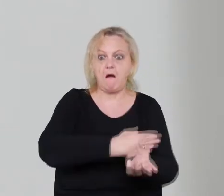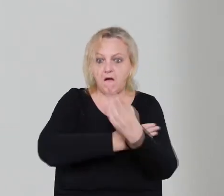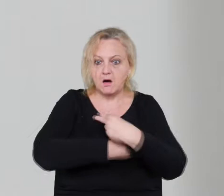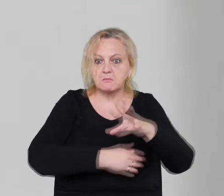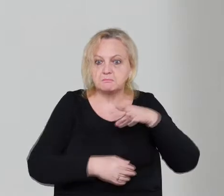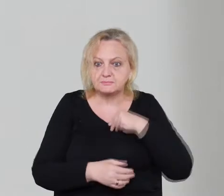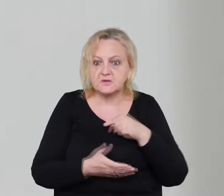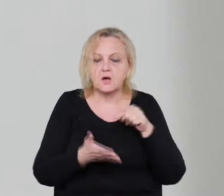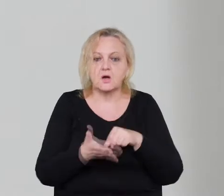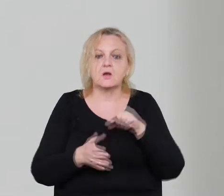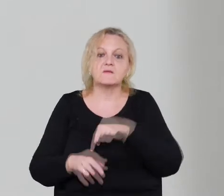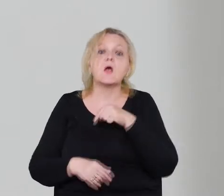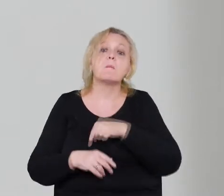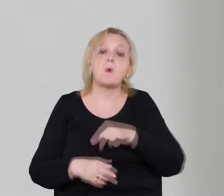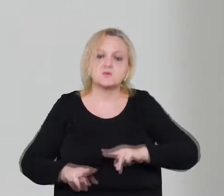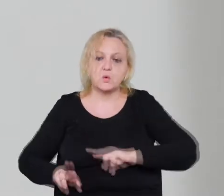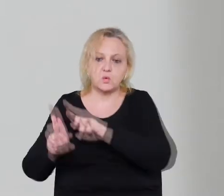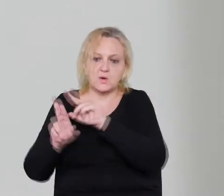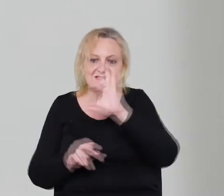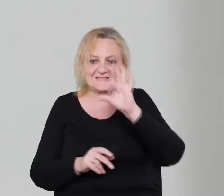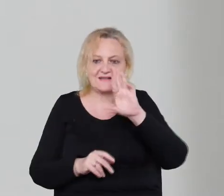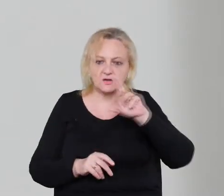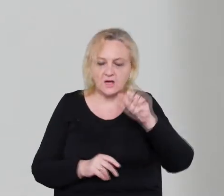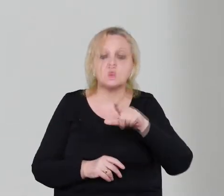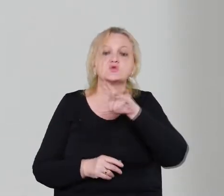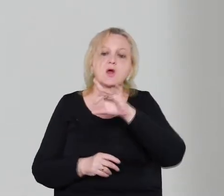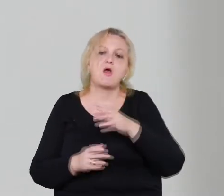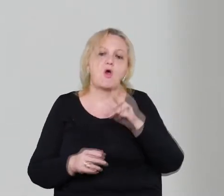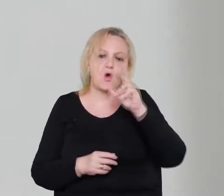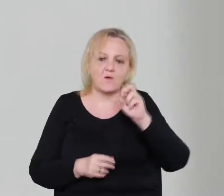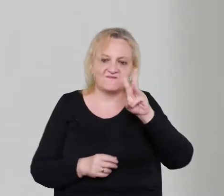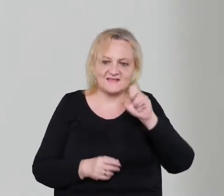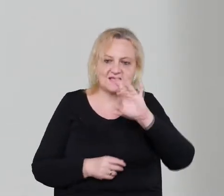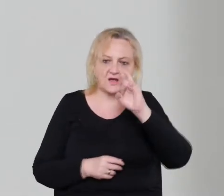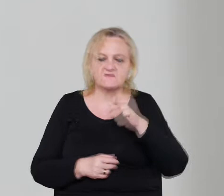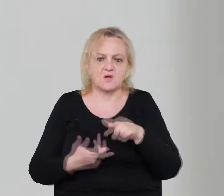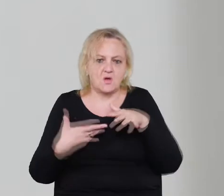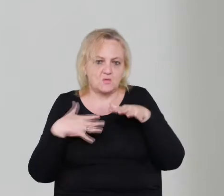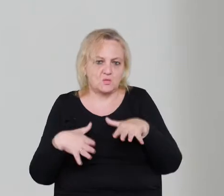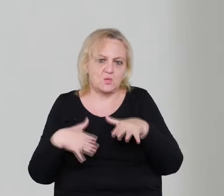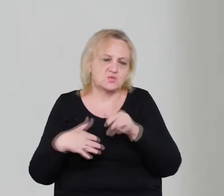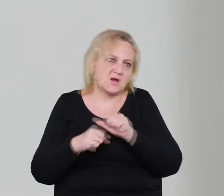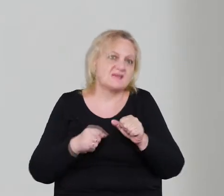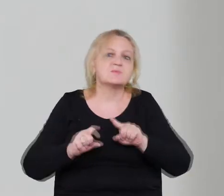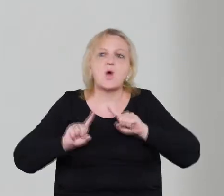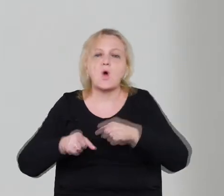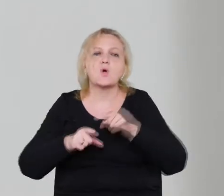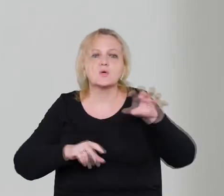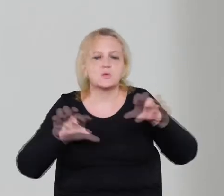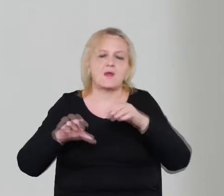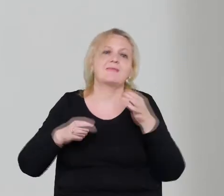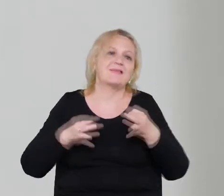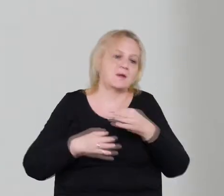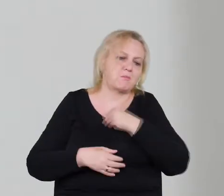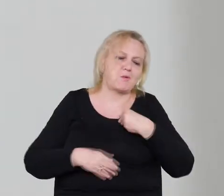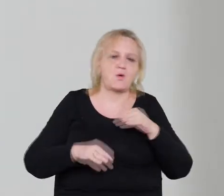co sygnatariuszem konwencji genewskiej to póki co oczywiście mówi z ironią bo ostatnio jest duża tendencja do wychodzenia z poszczególnych poszczególnych